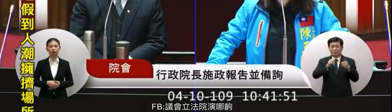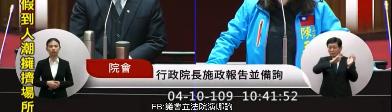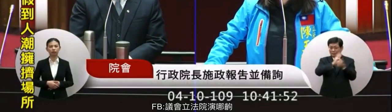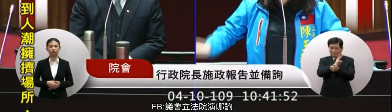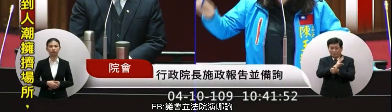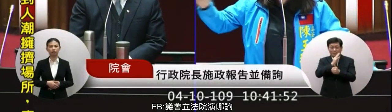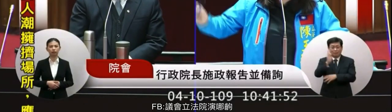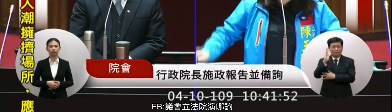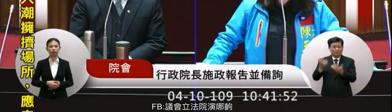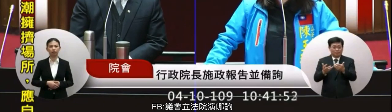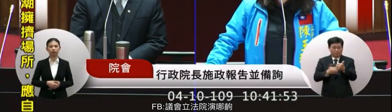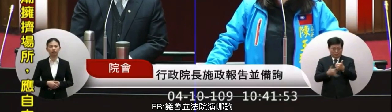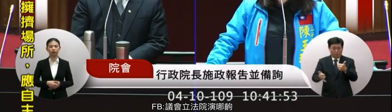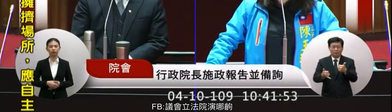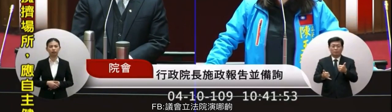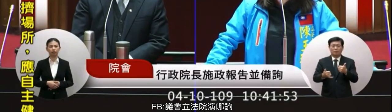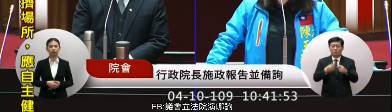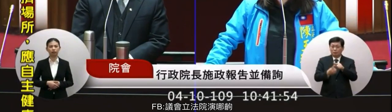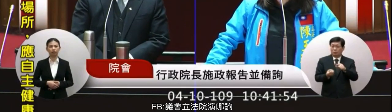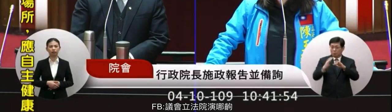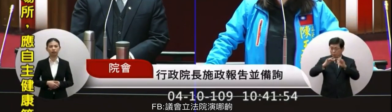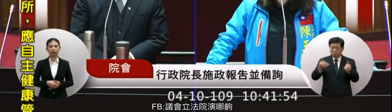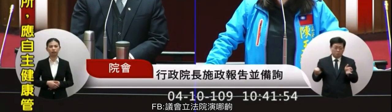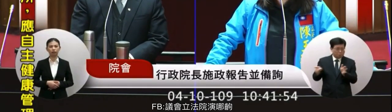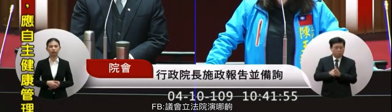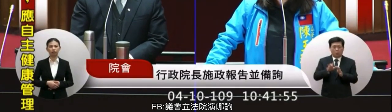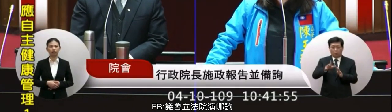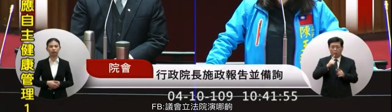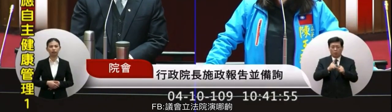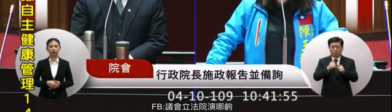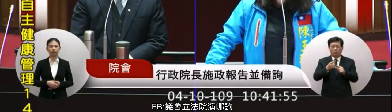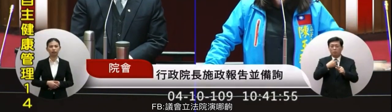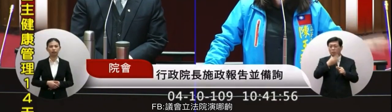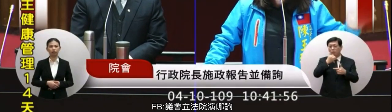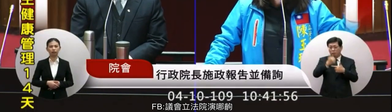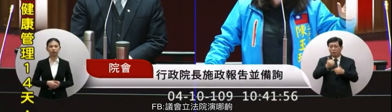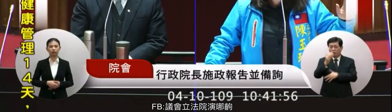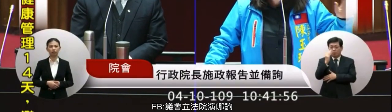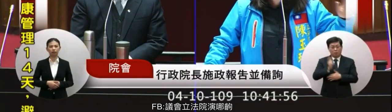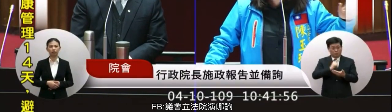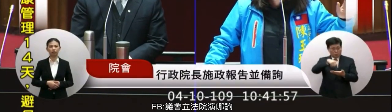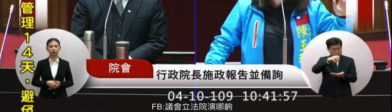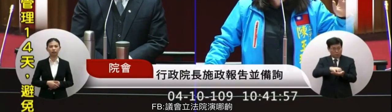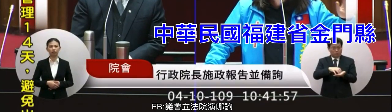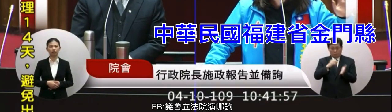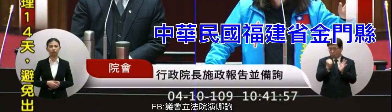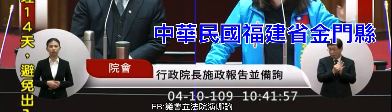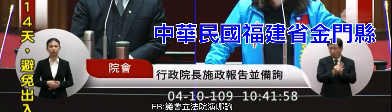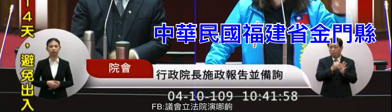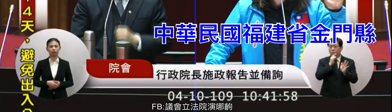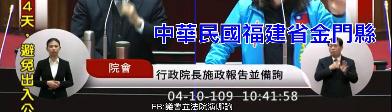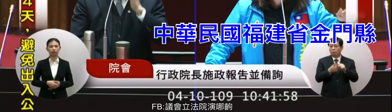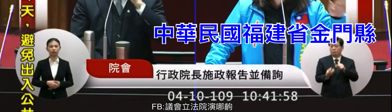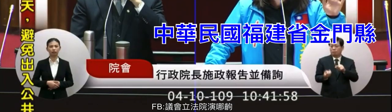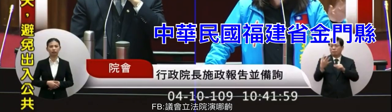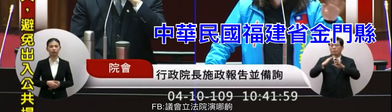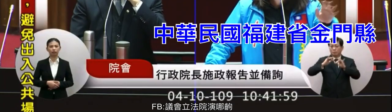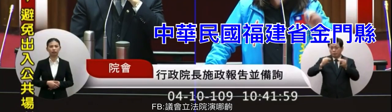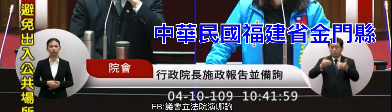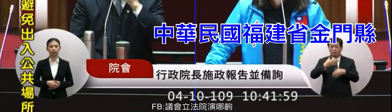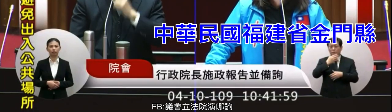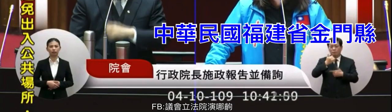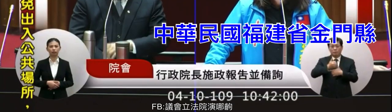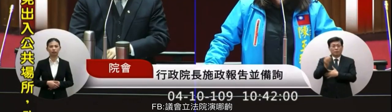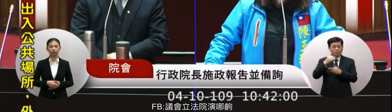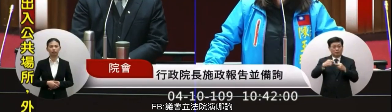政委嘛哈。一直以来，我们中华民国都有福建省的。好的，我的身份证上一直是中华民国福建